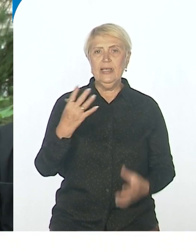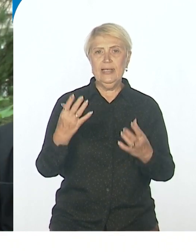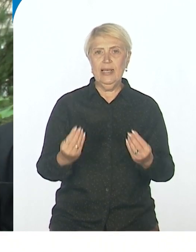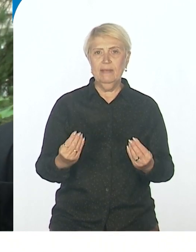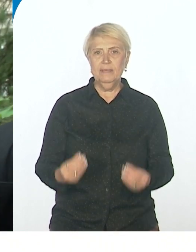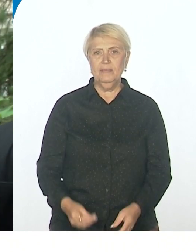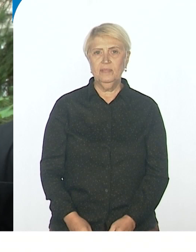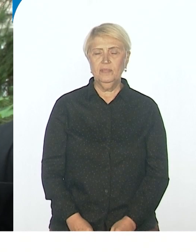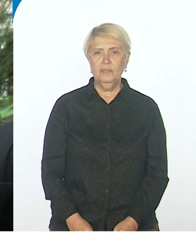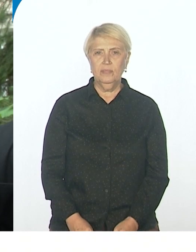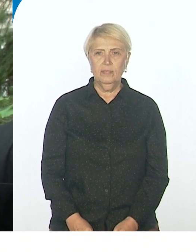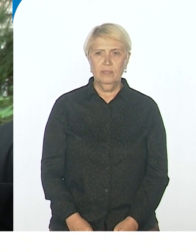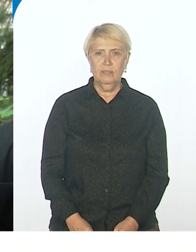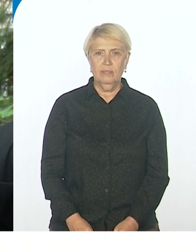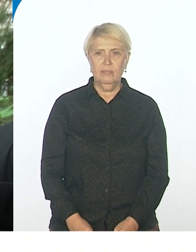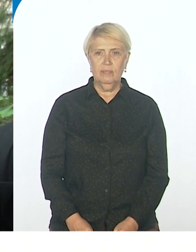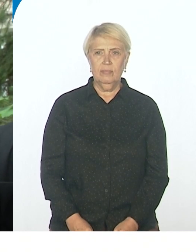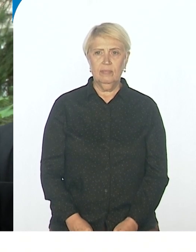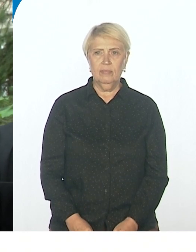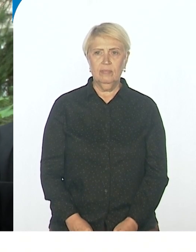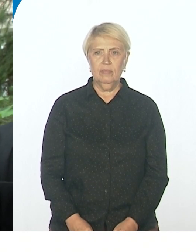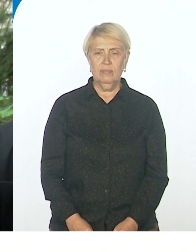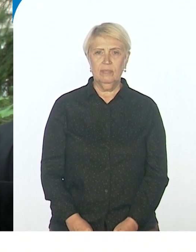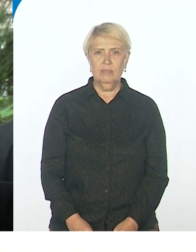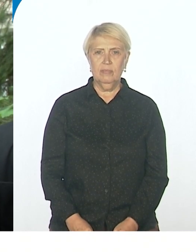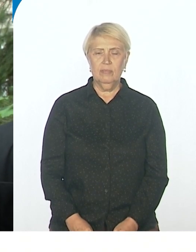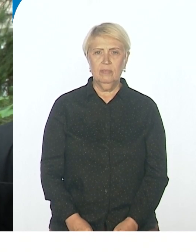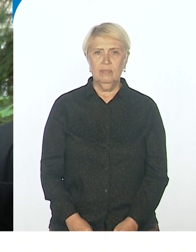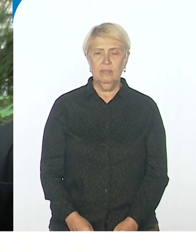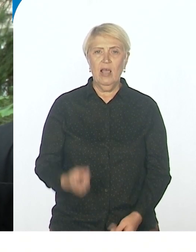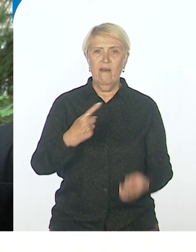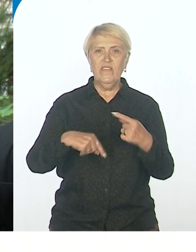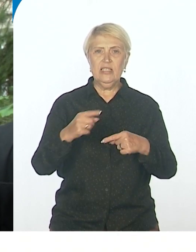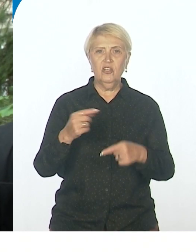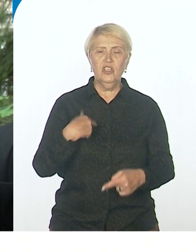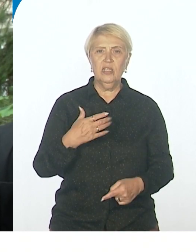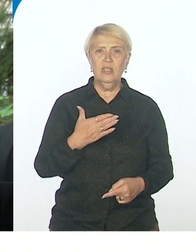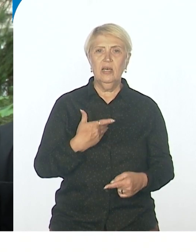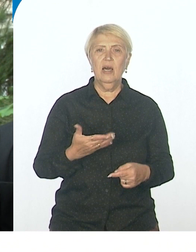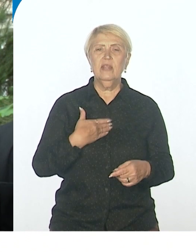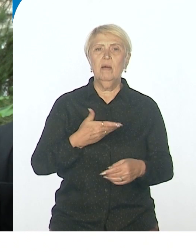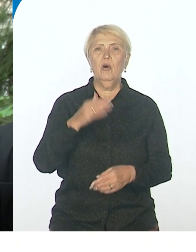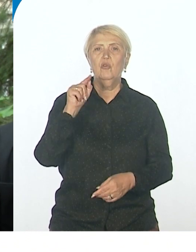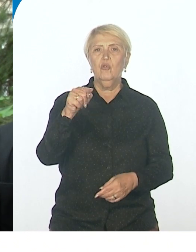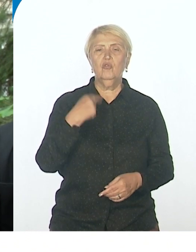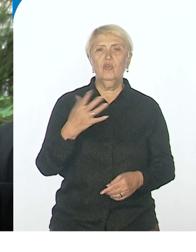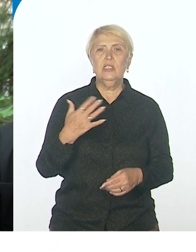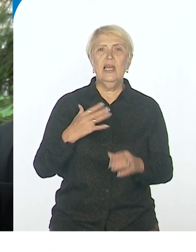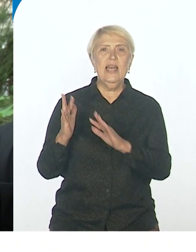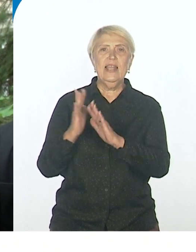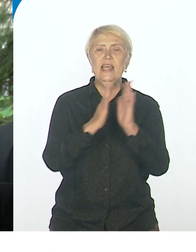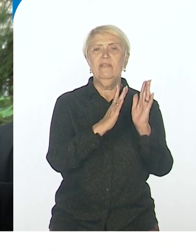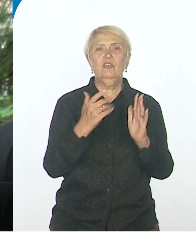на живоносном кресте, как бы возвращает нам то древо жизни, которое было в